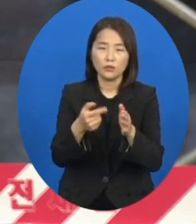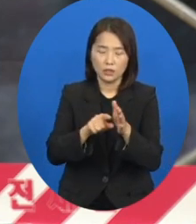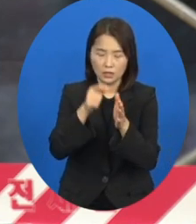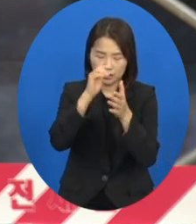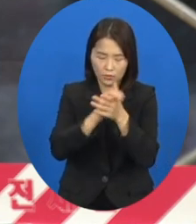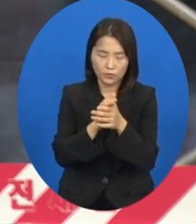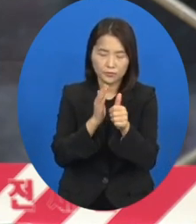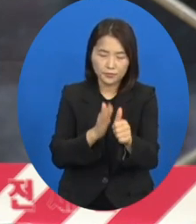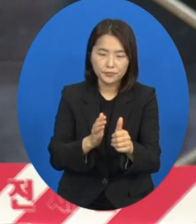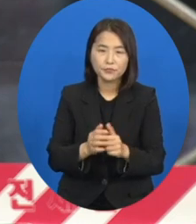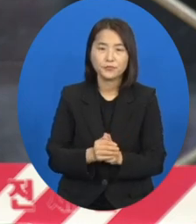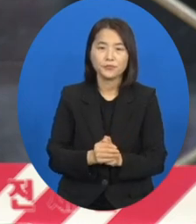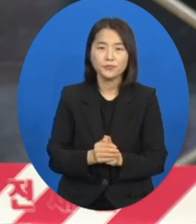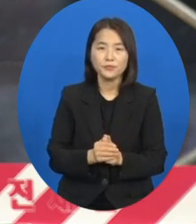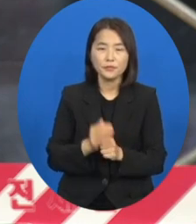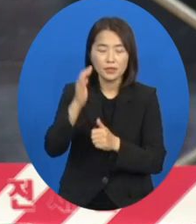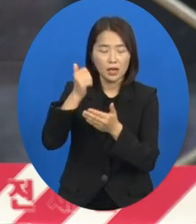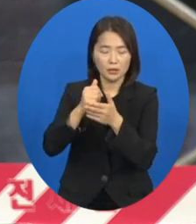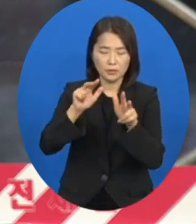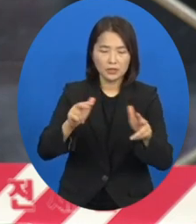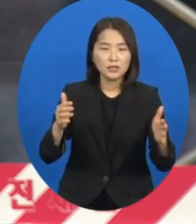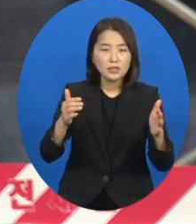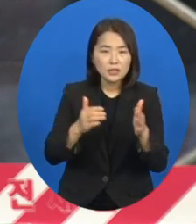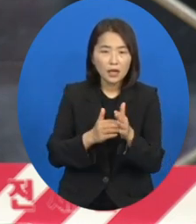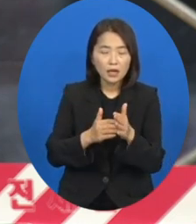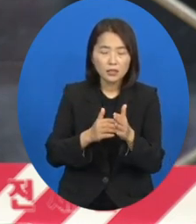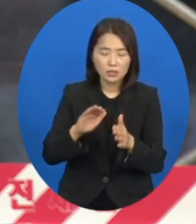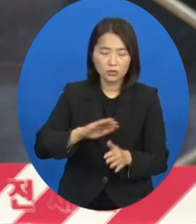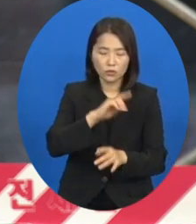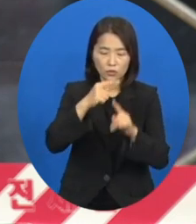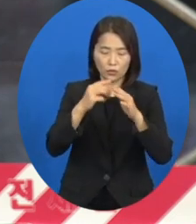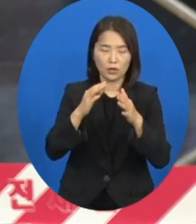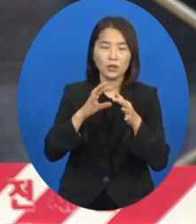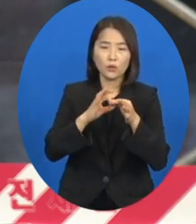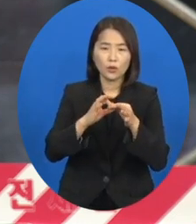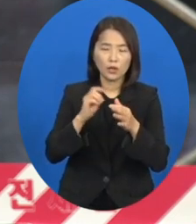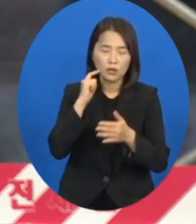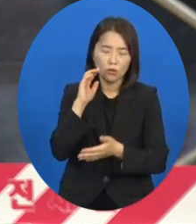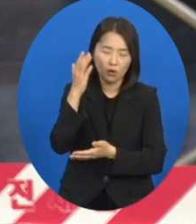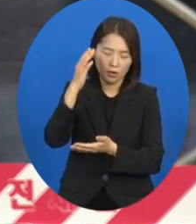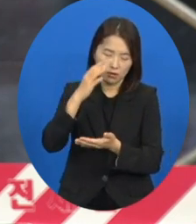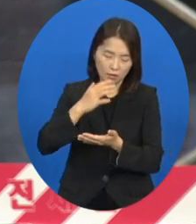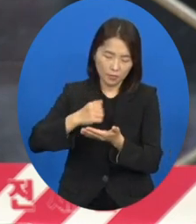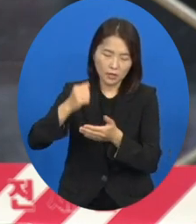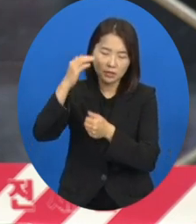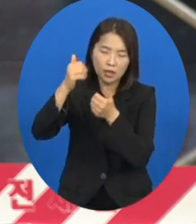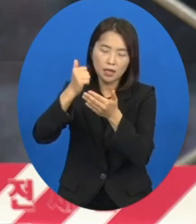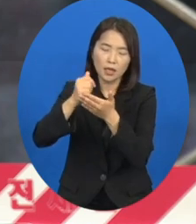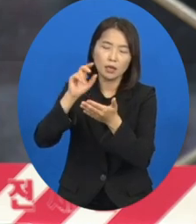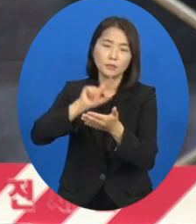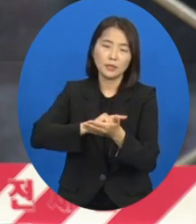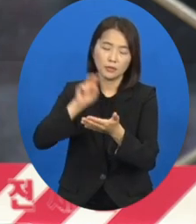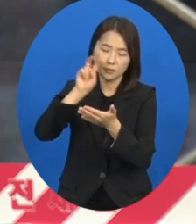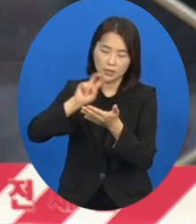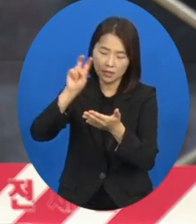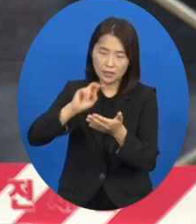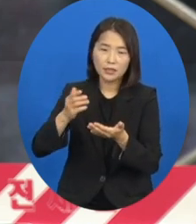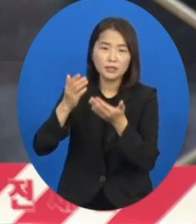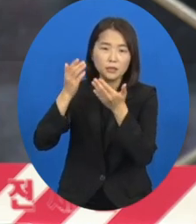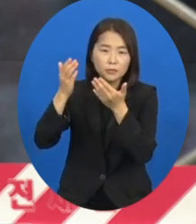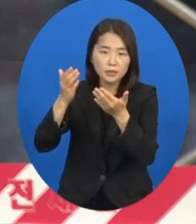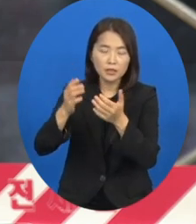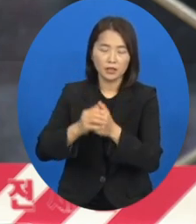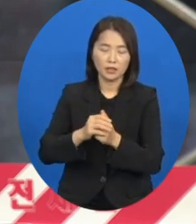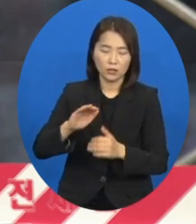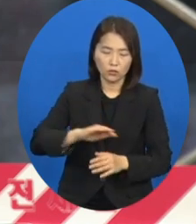원합니다. 하나님, 지금까지 선한 목자 교회를 통해서 영광 받으신 놀라운 하나님의 이름을 찬송합니다. 하나님, 우리